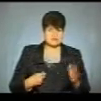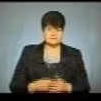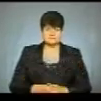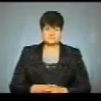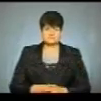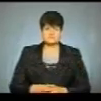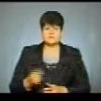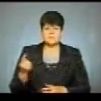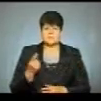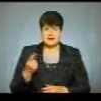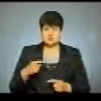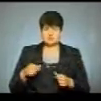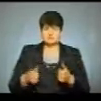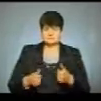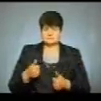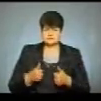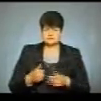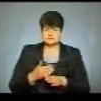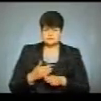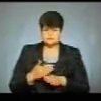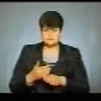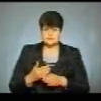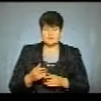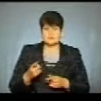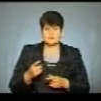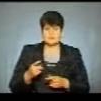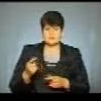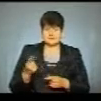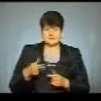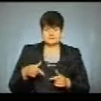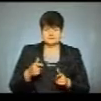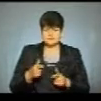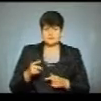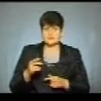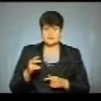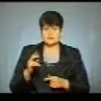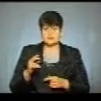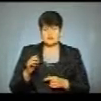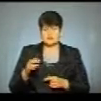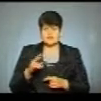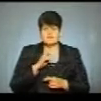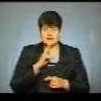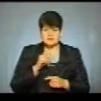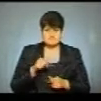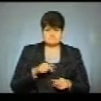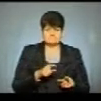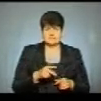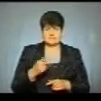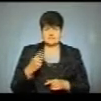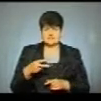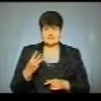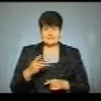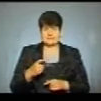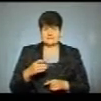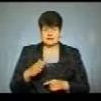У першому таймі рахунок відкрив гравець тернопільської команди Роман Голодрига. Він забив гол команді Кременець Академія на